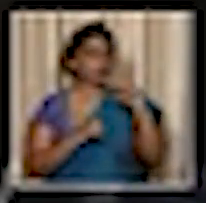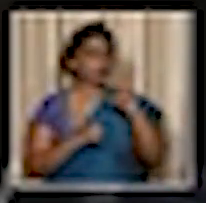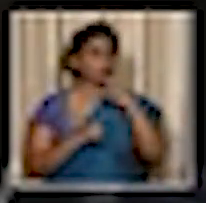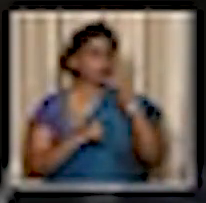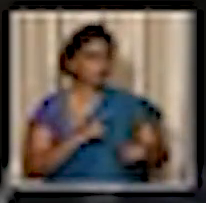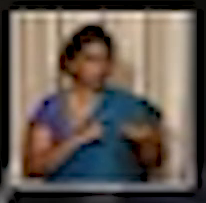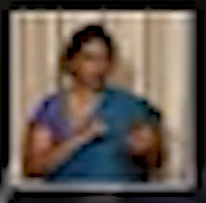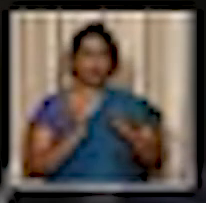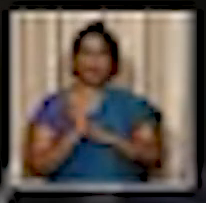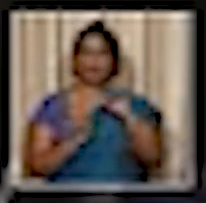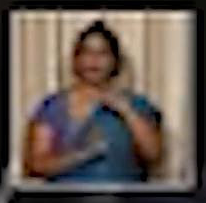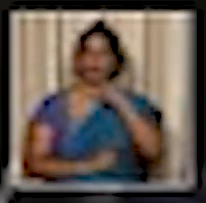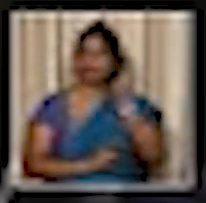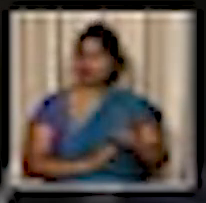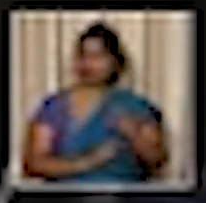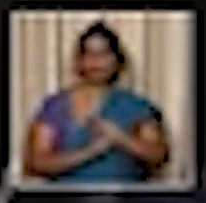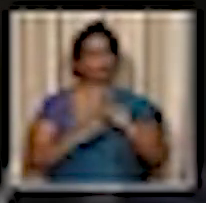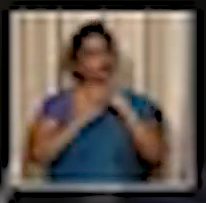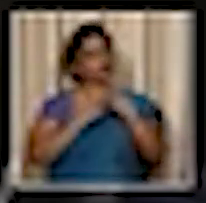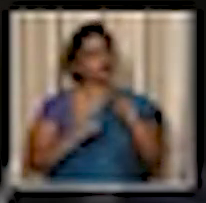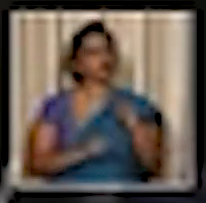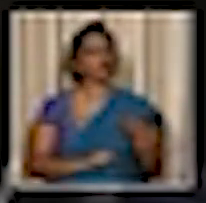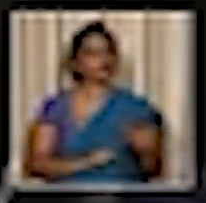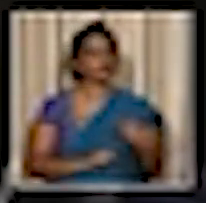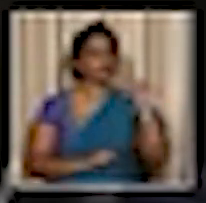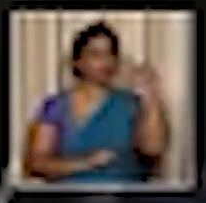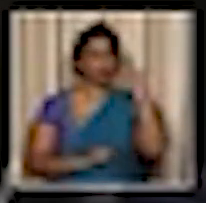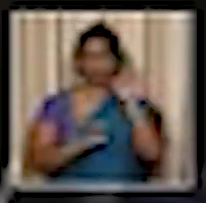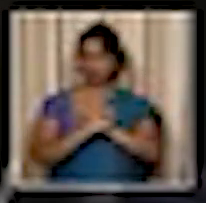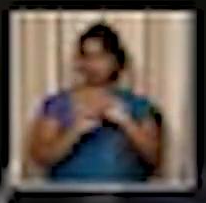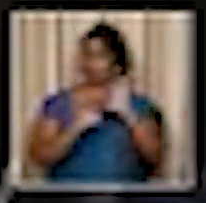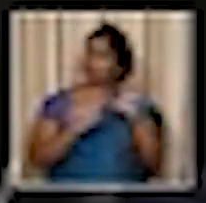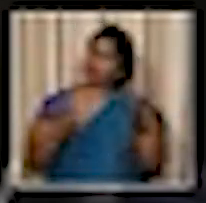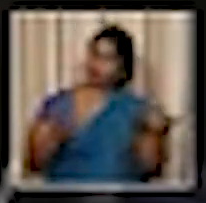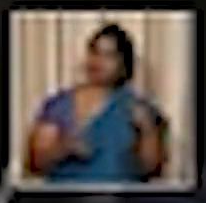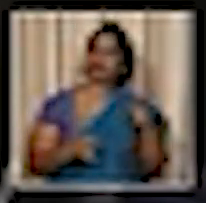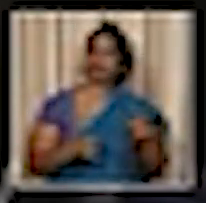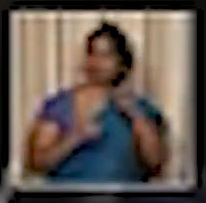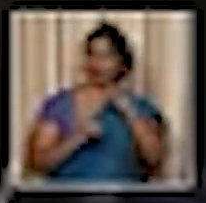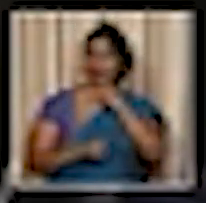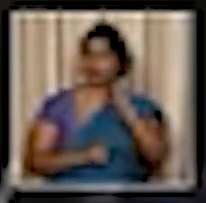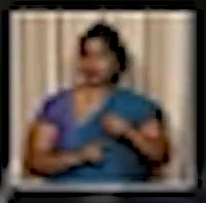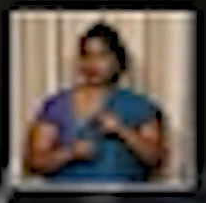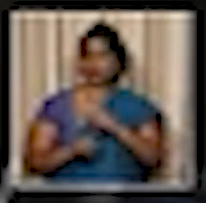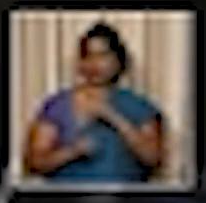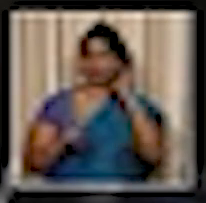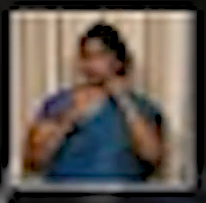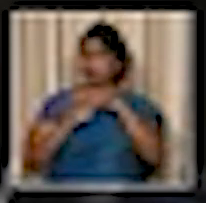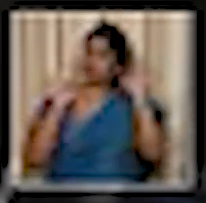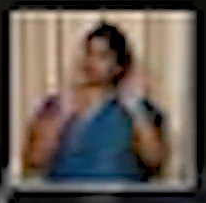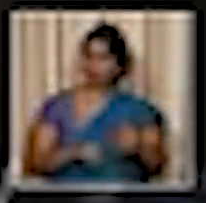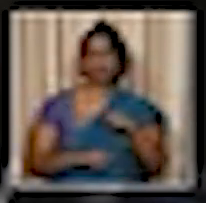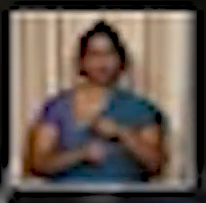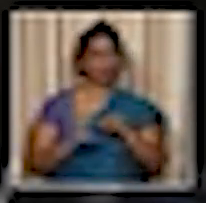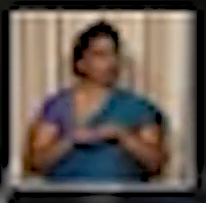සහ මහේස්ත්‍රාත්වරු විත දන්වා ඇත්තේ ප්‍රසිද්ධ ප්‍රකාශ කිරීමෙන් හෝ එම විනිසුරුවන් වැළකී සිටිය යුතු බවත්